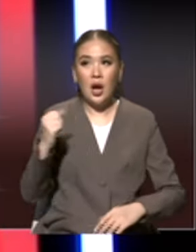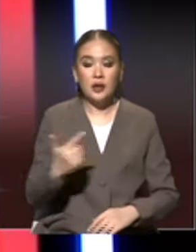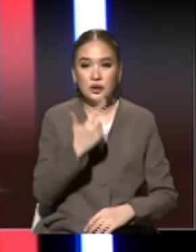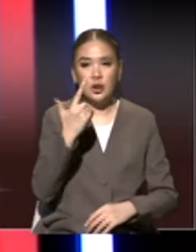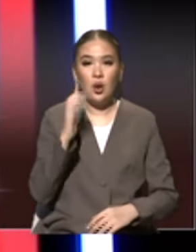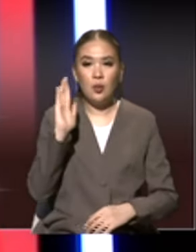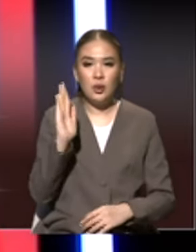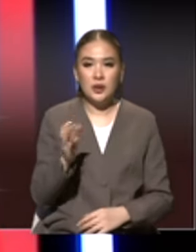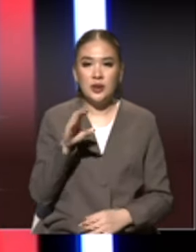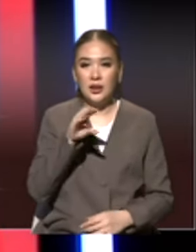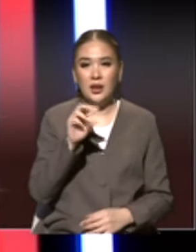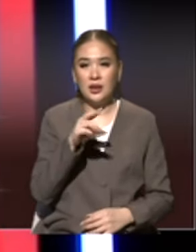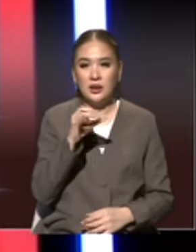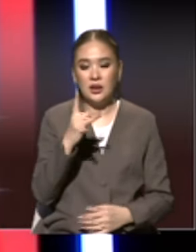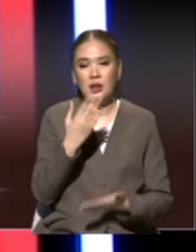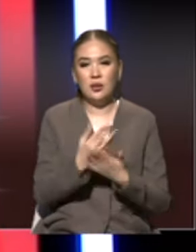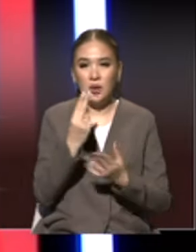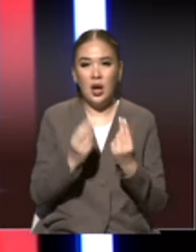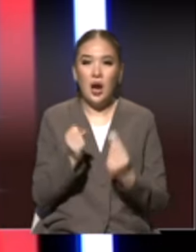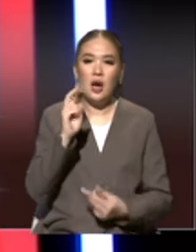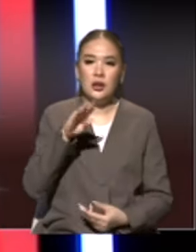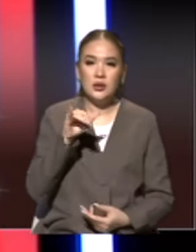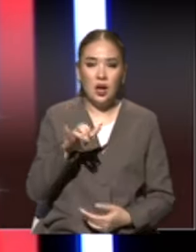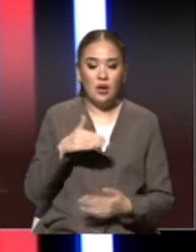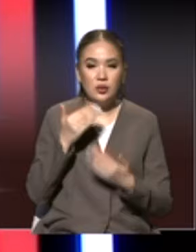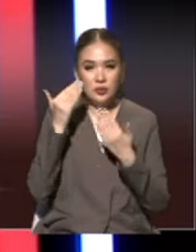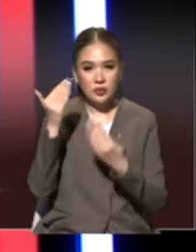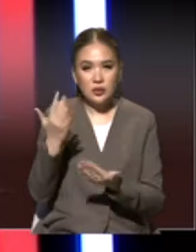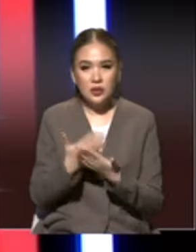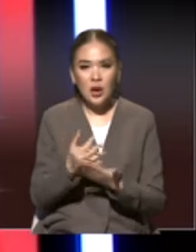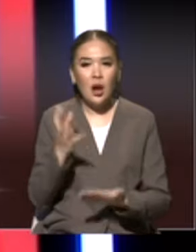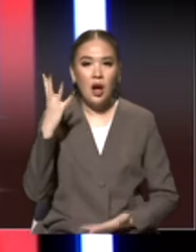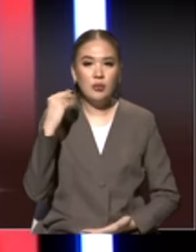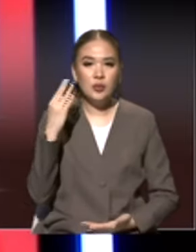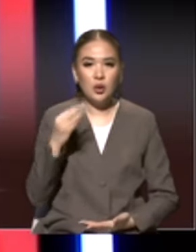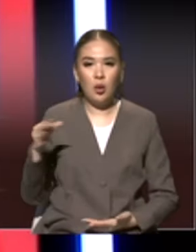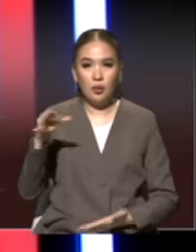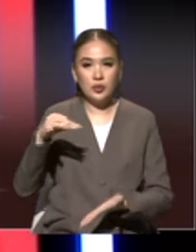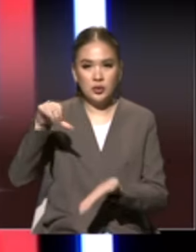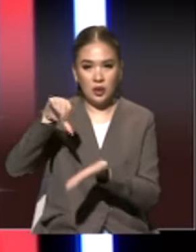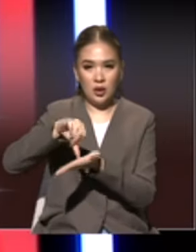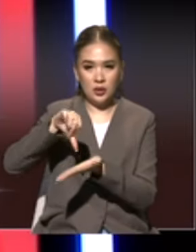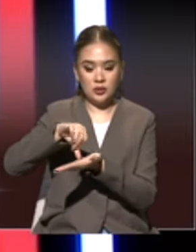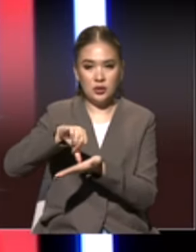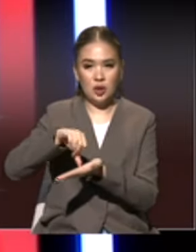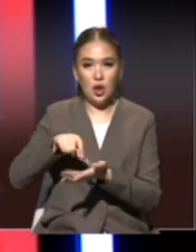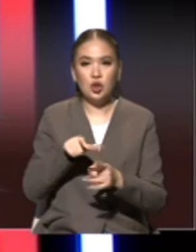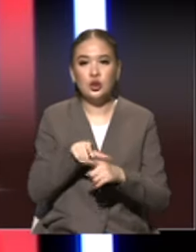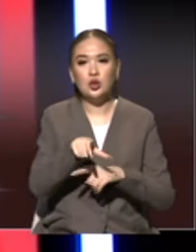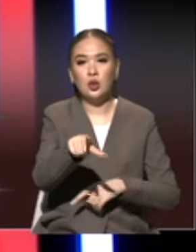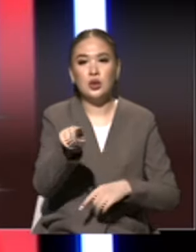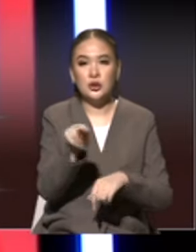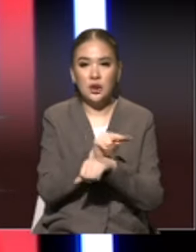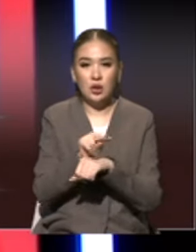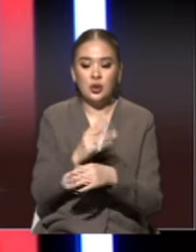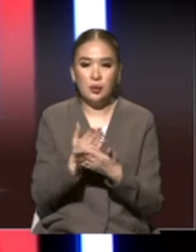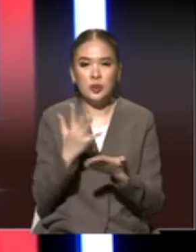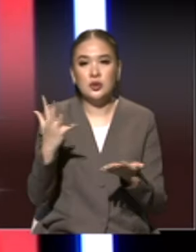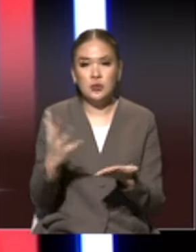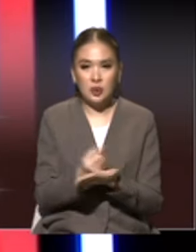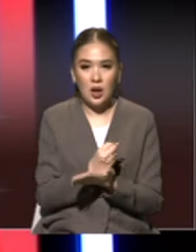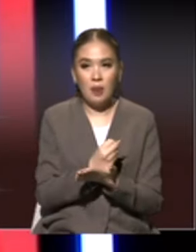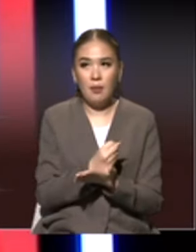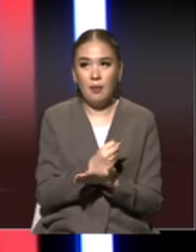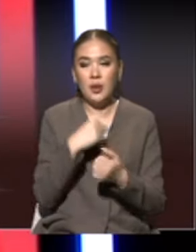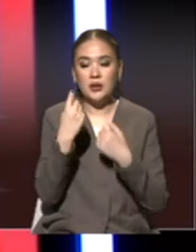болатын тендерге, немесе анау Ақтөбедегі тендерге, мынау Алматы облысының адамы қатысады да, жол салып алды, ұтып алады. Материалдық техникалық